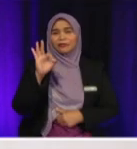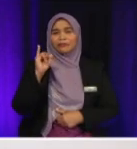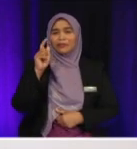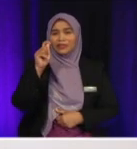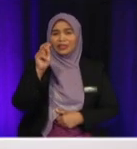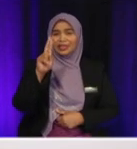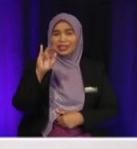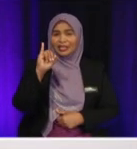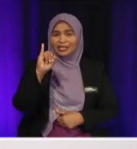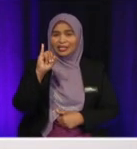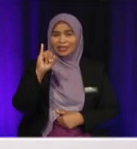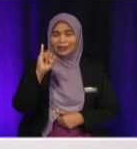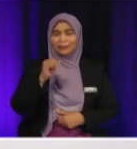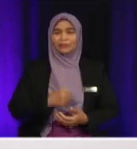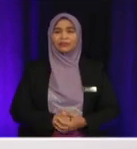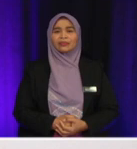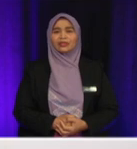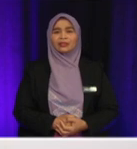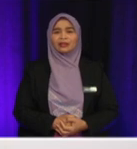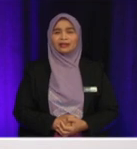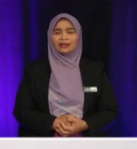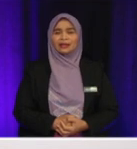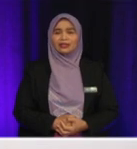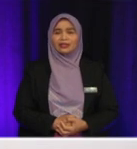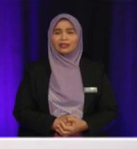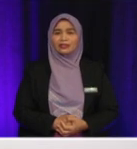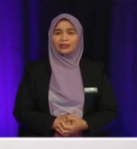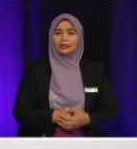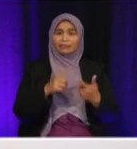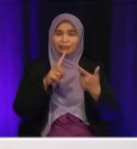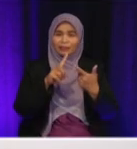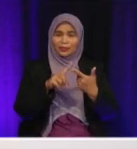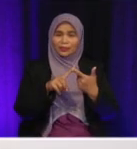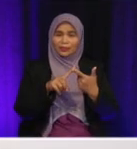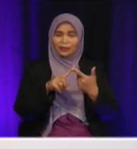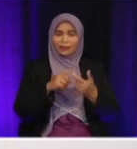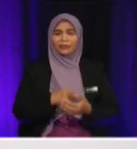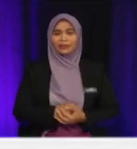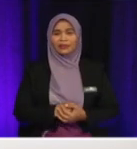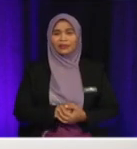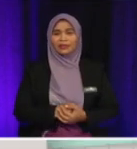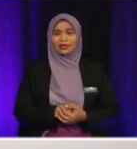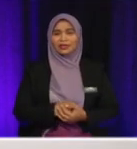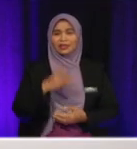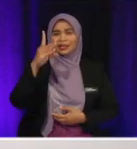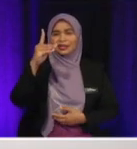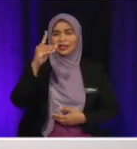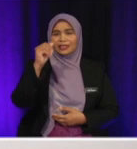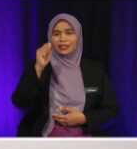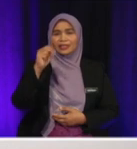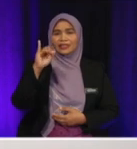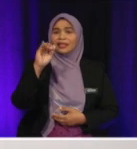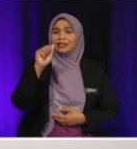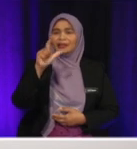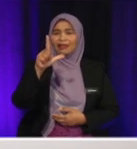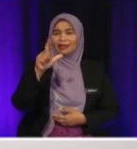Fitri yang memakai kacamata. Okey, tahniah ya. Okey, dan kita ada bersama yang berbaju biru itu Daniel. Okey,